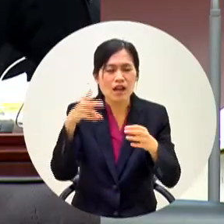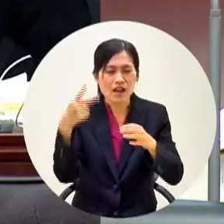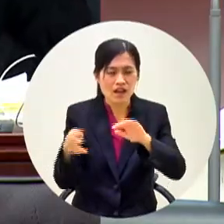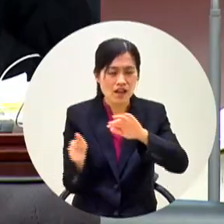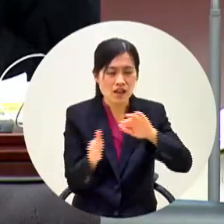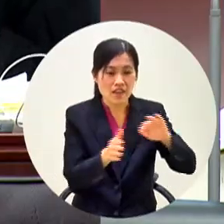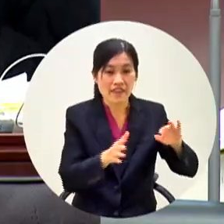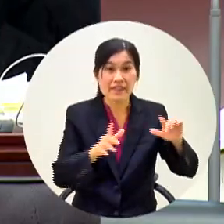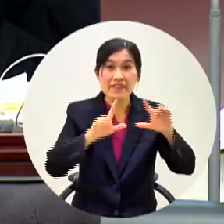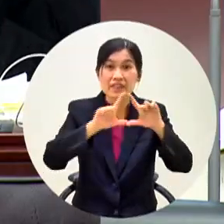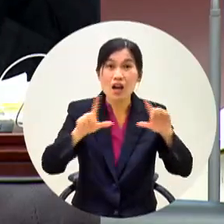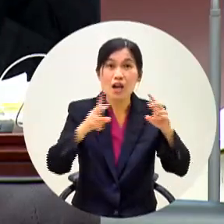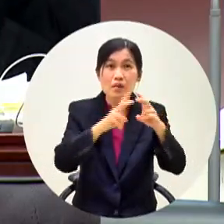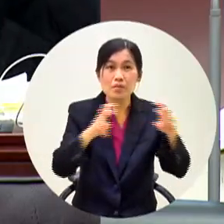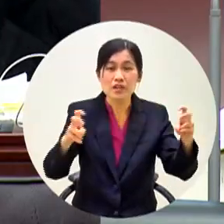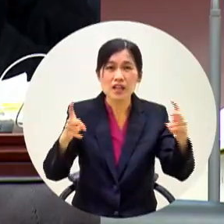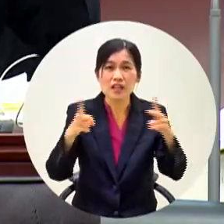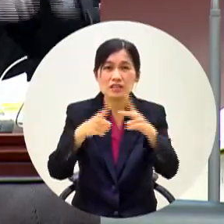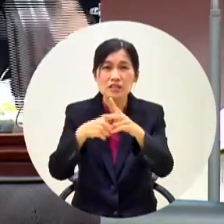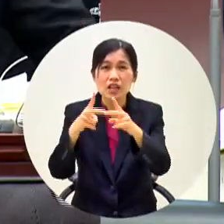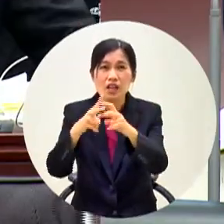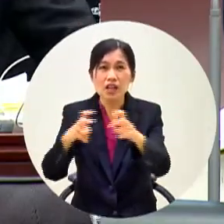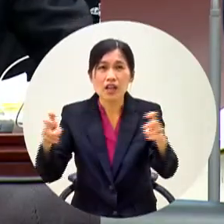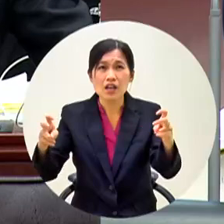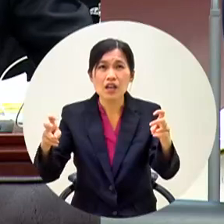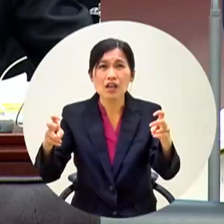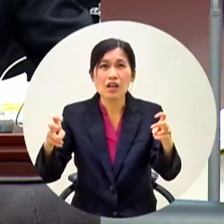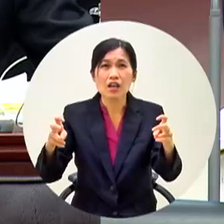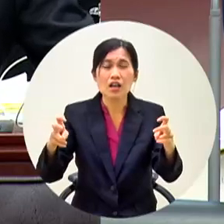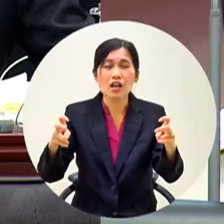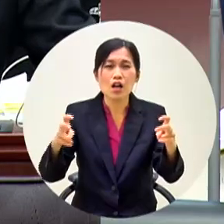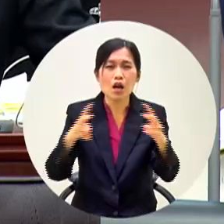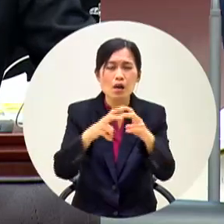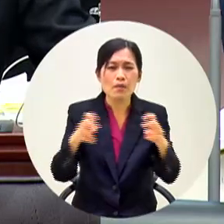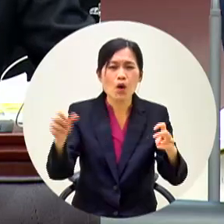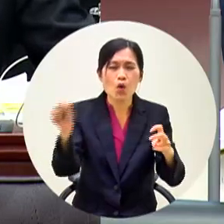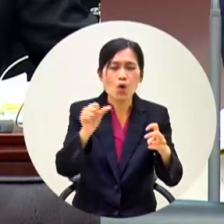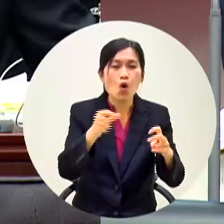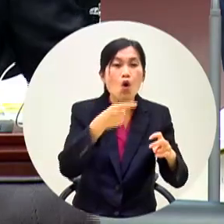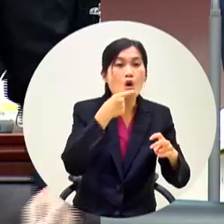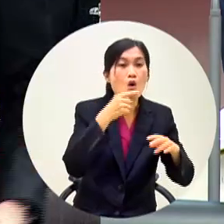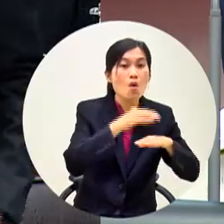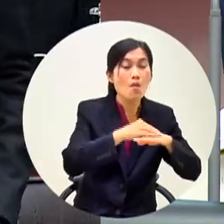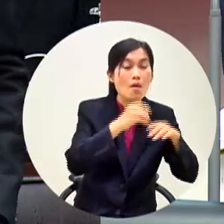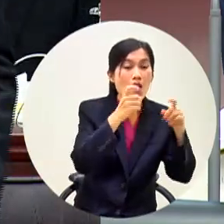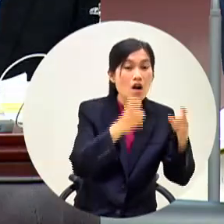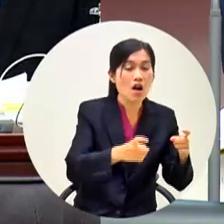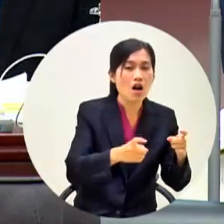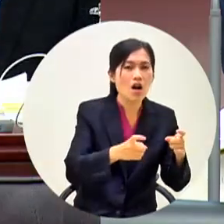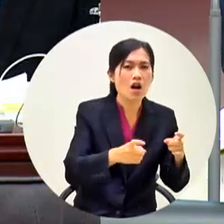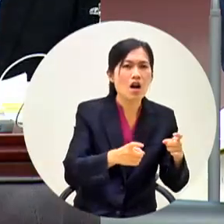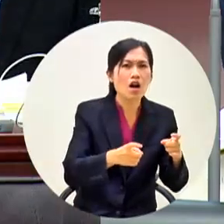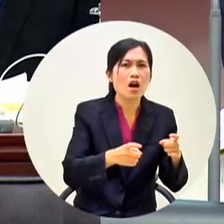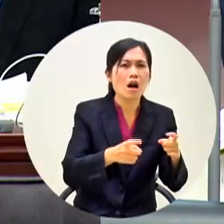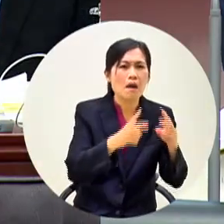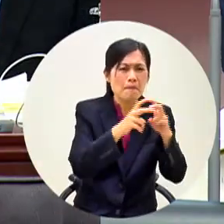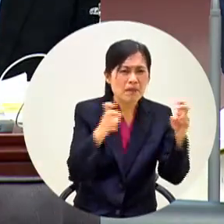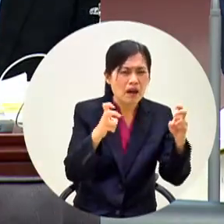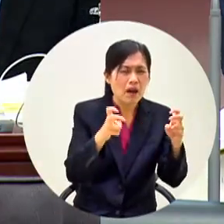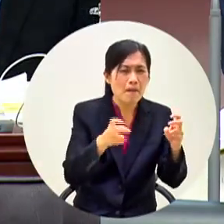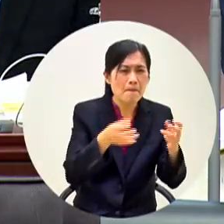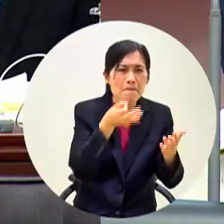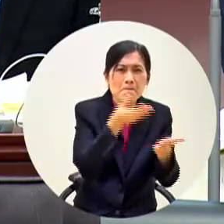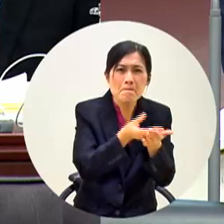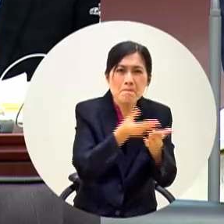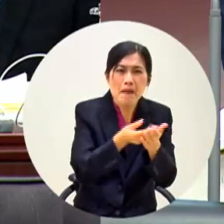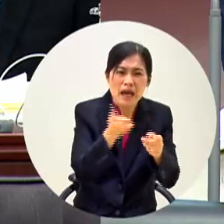小庙哈，在红毛港迁村的时候，所有的五大庙赔的土地是当时土地的2倍。那我